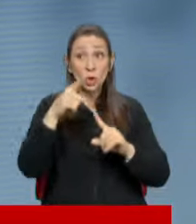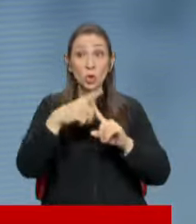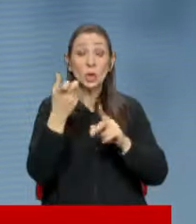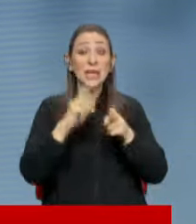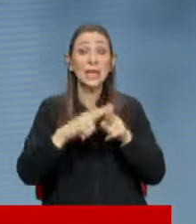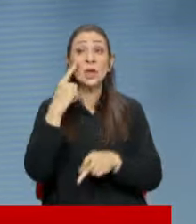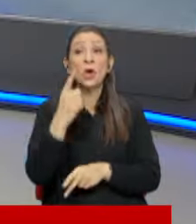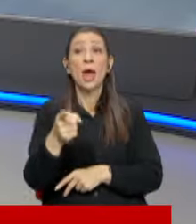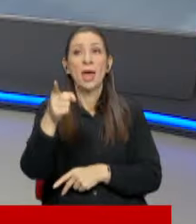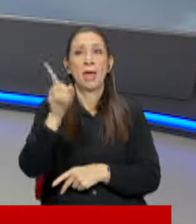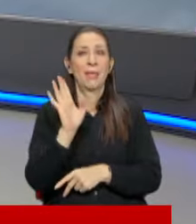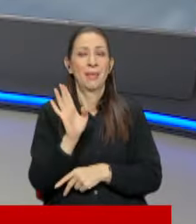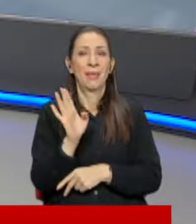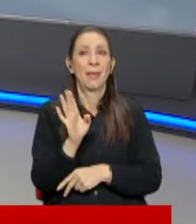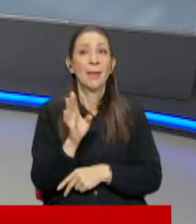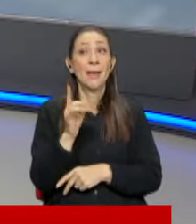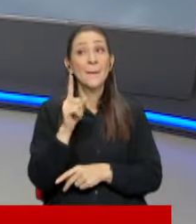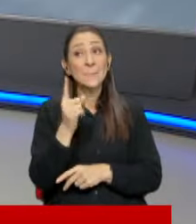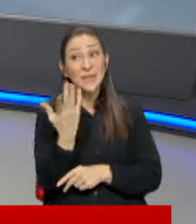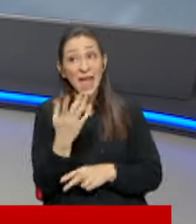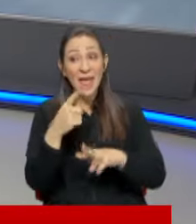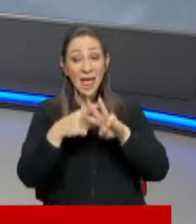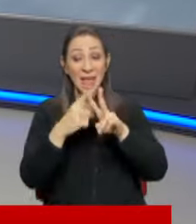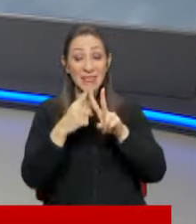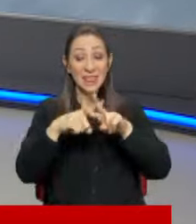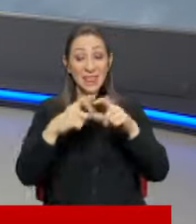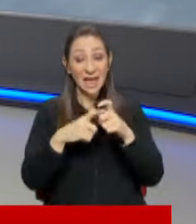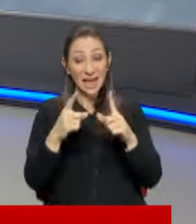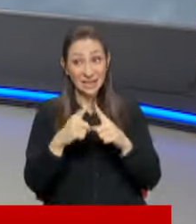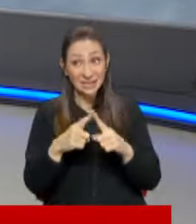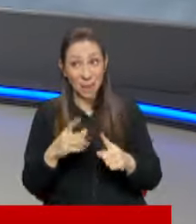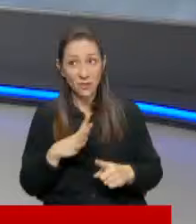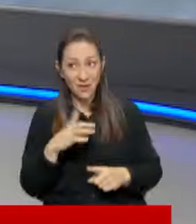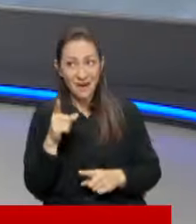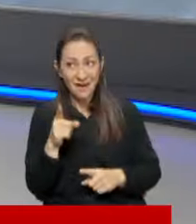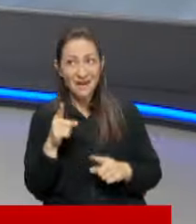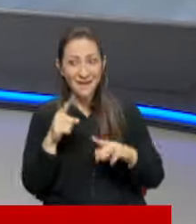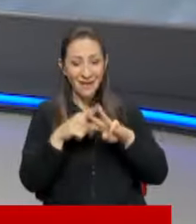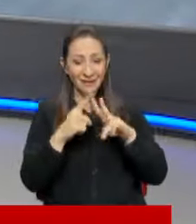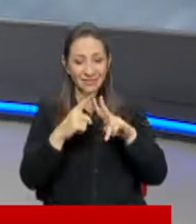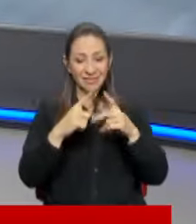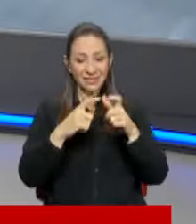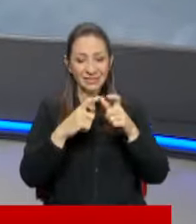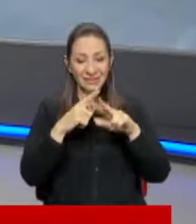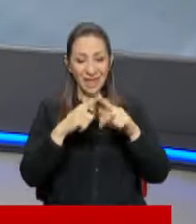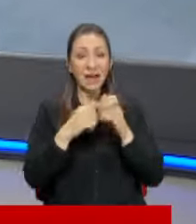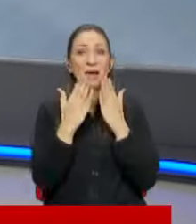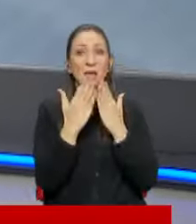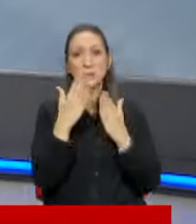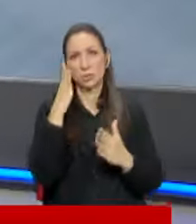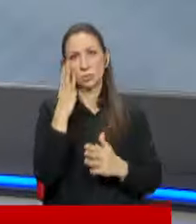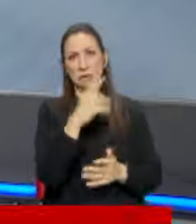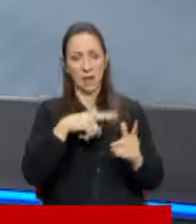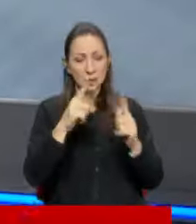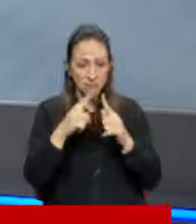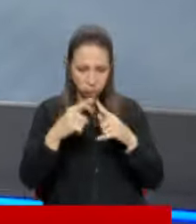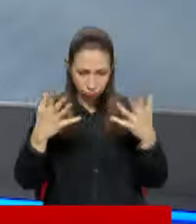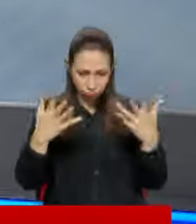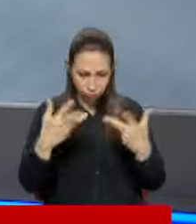göre. Yani bir de ENAG'ın hesabı var. ENAG'ın hesabında, akademisyenlerin hesabında